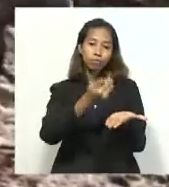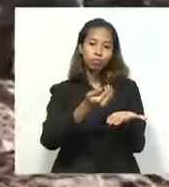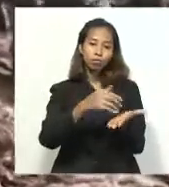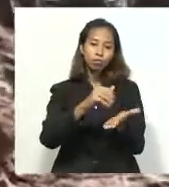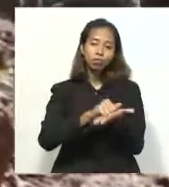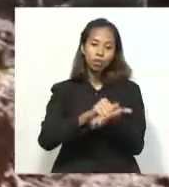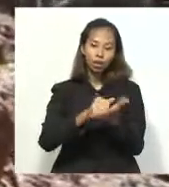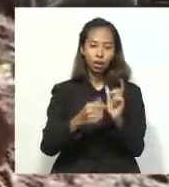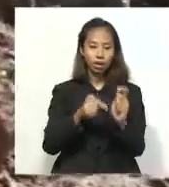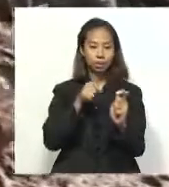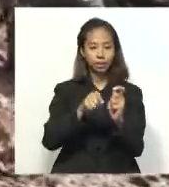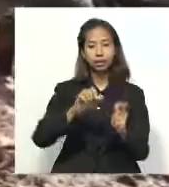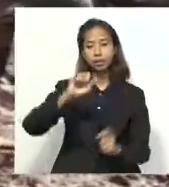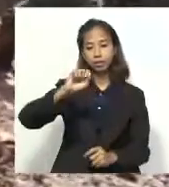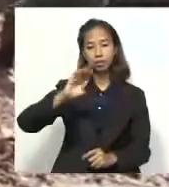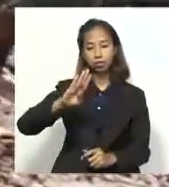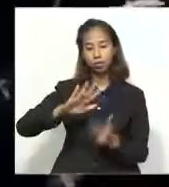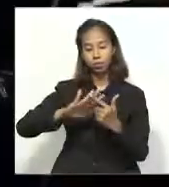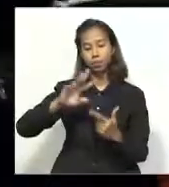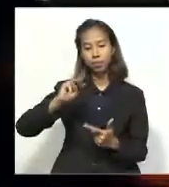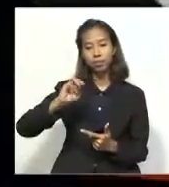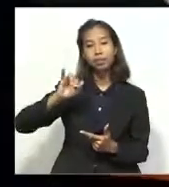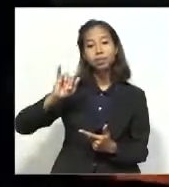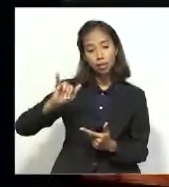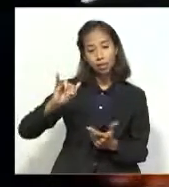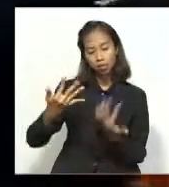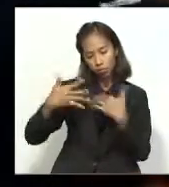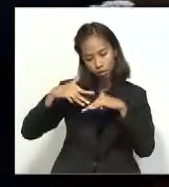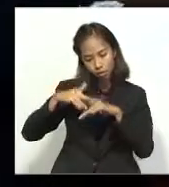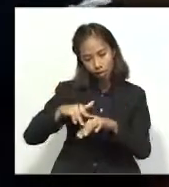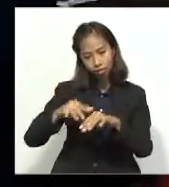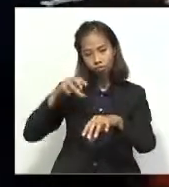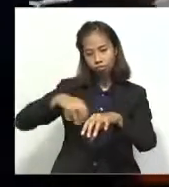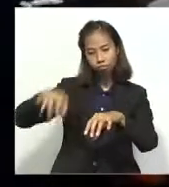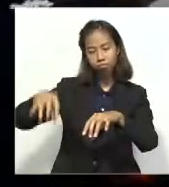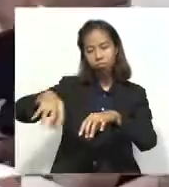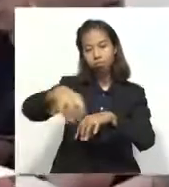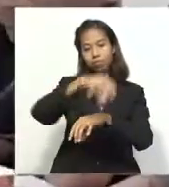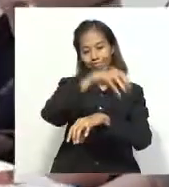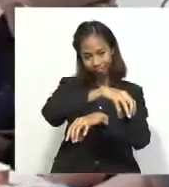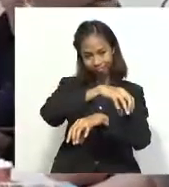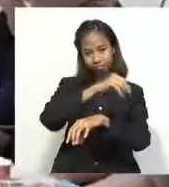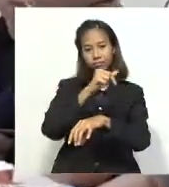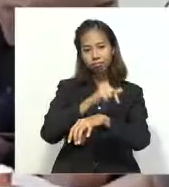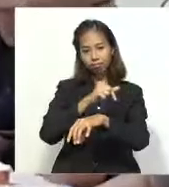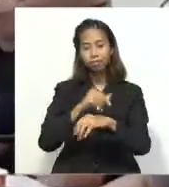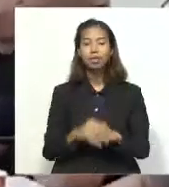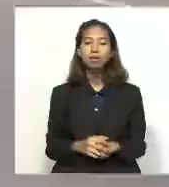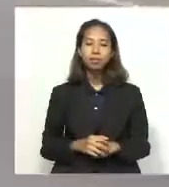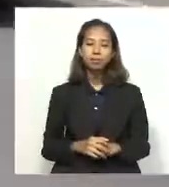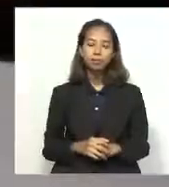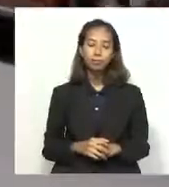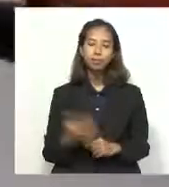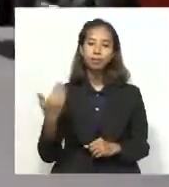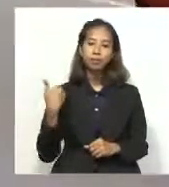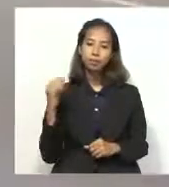ตั้งอยู่ที่อำเภอศพเมยเพื่ออำนวยการนะครับแล้วก็รวมไปถึงการประสานงานกับส่วนหน้าภายในศูนย์พักพิงบ้านแม่ละอูนนะครับ